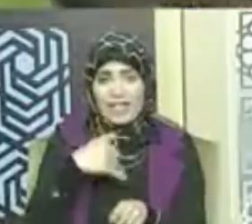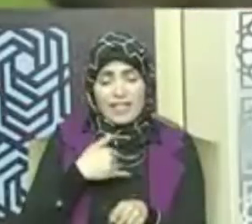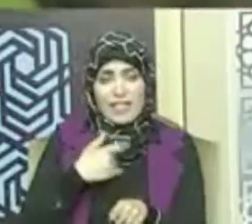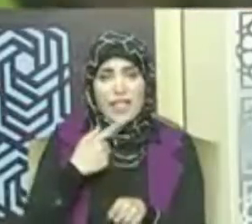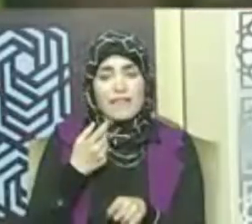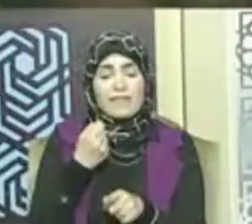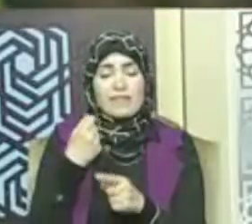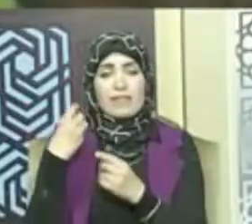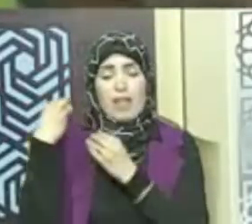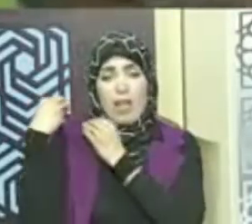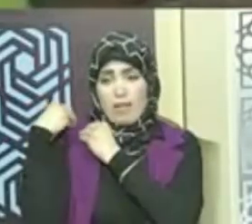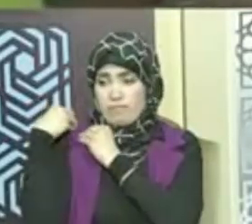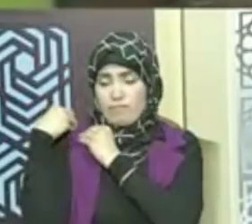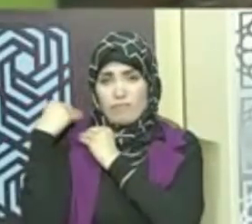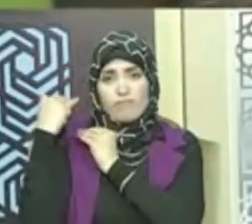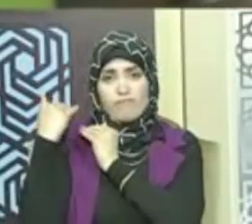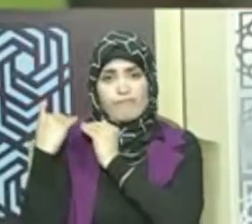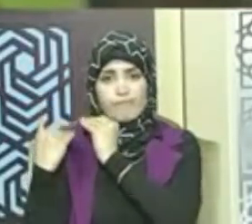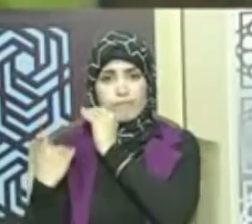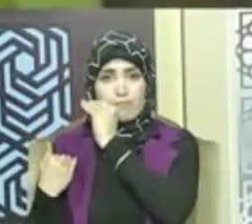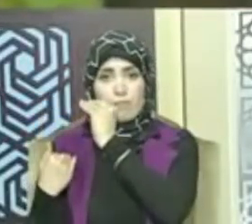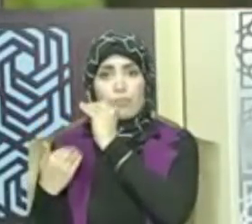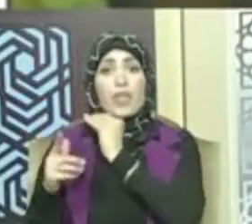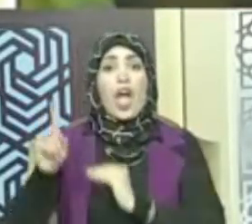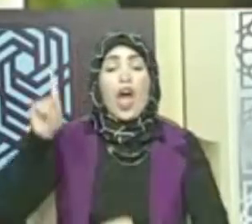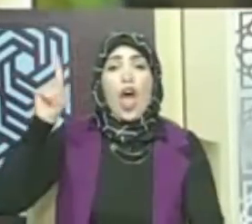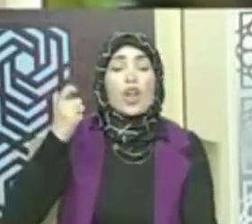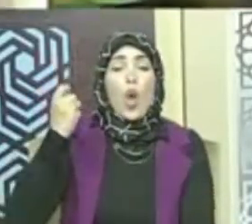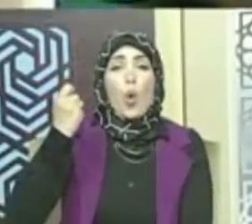والله الغني